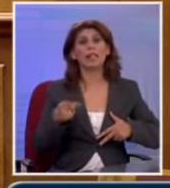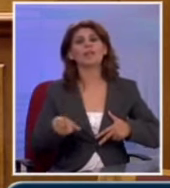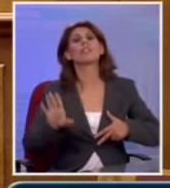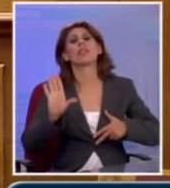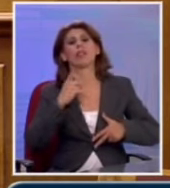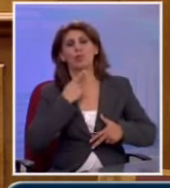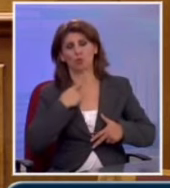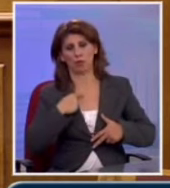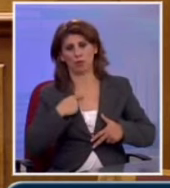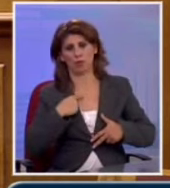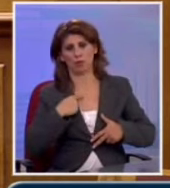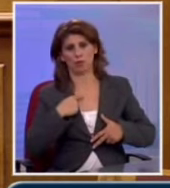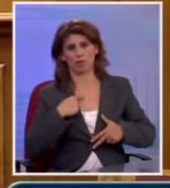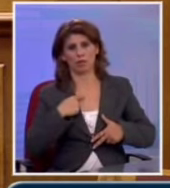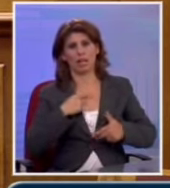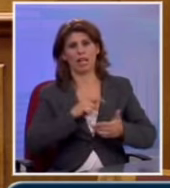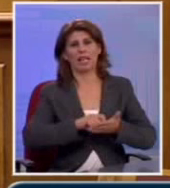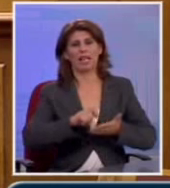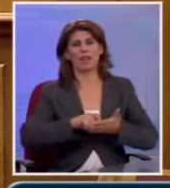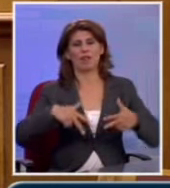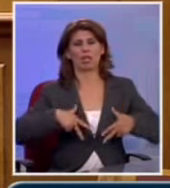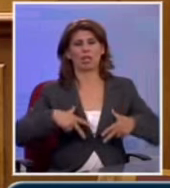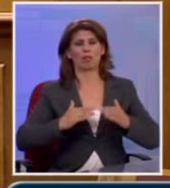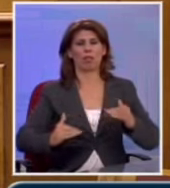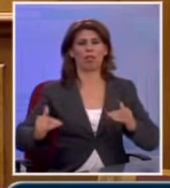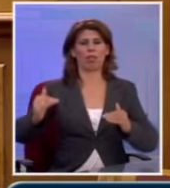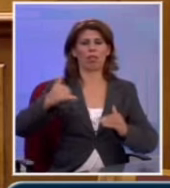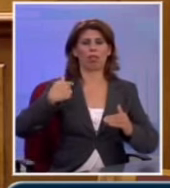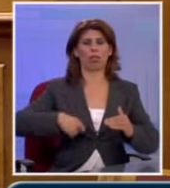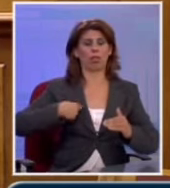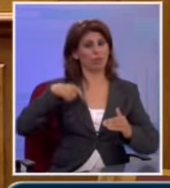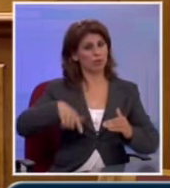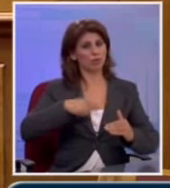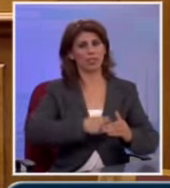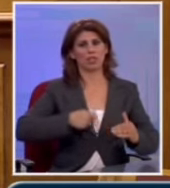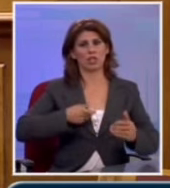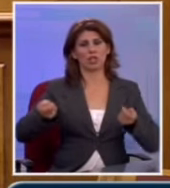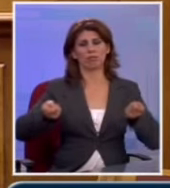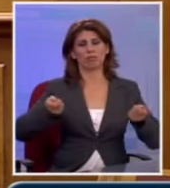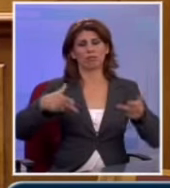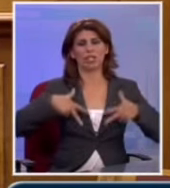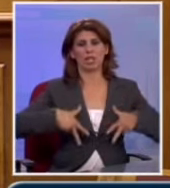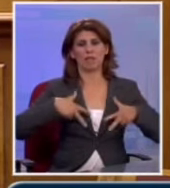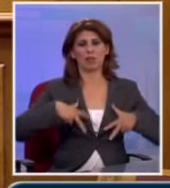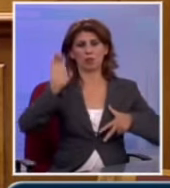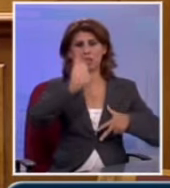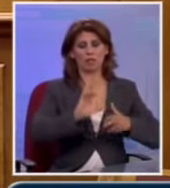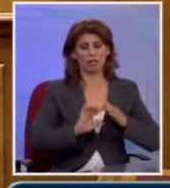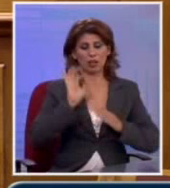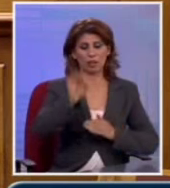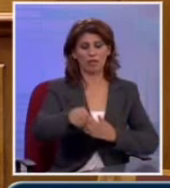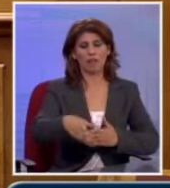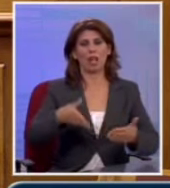όχι, στις γραφειοκρατικές ελίτ που σήμερα δυστυχώς κυβερνούν την Ευρώπη και την έχουν οδηγήσει σε αυτά τα